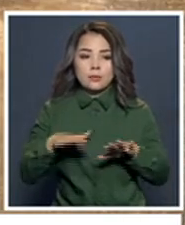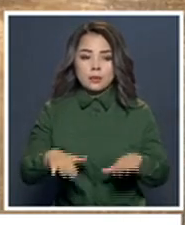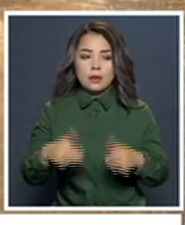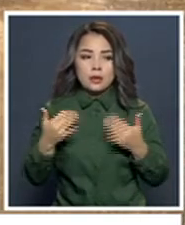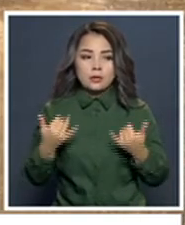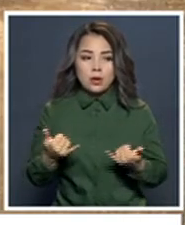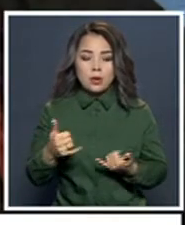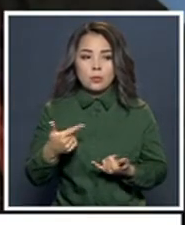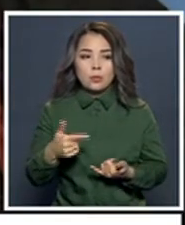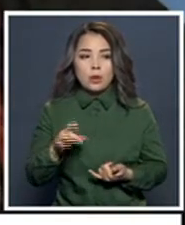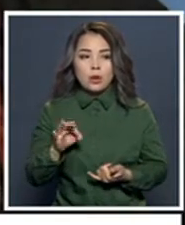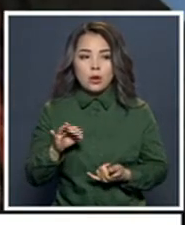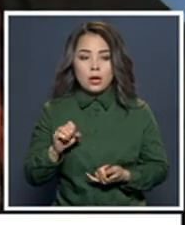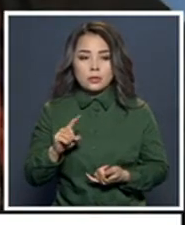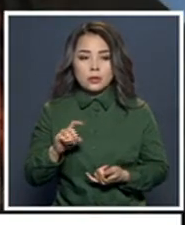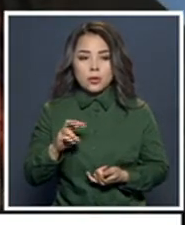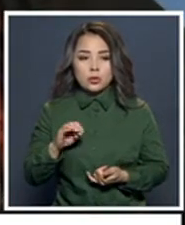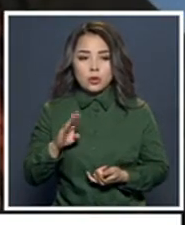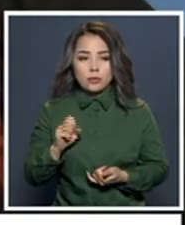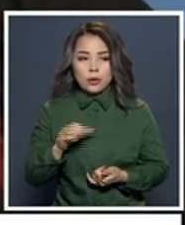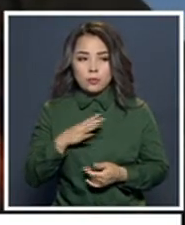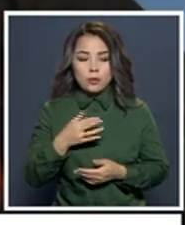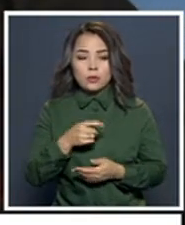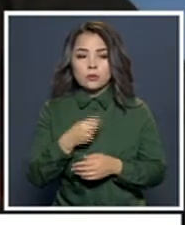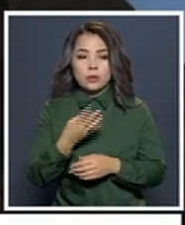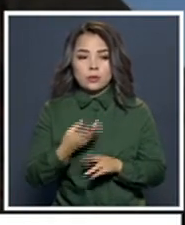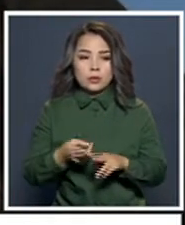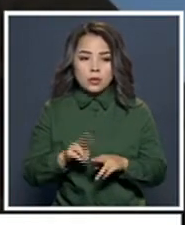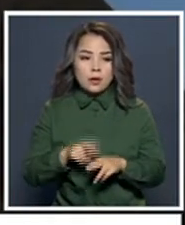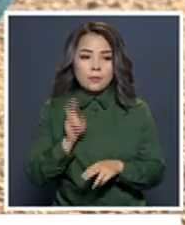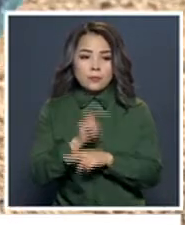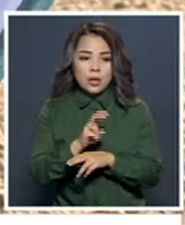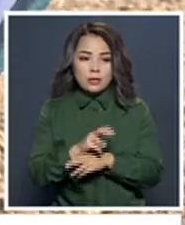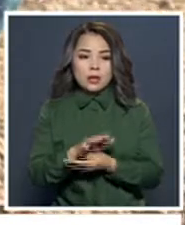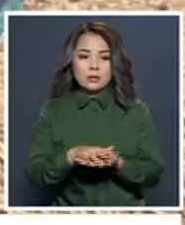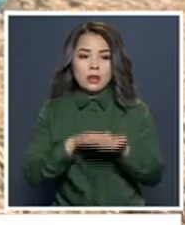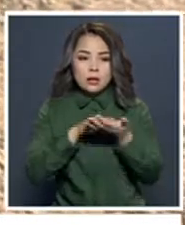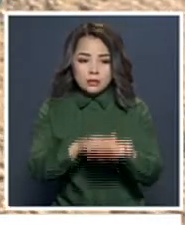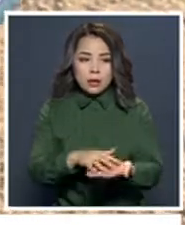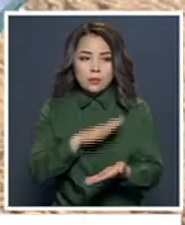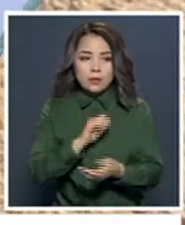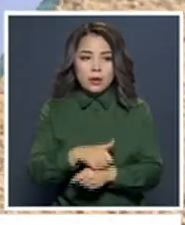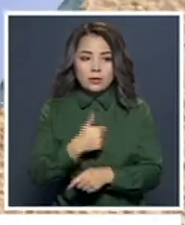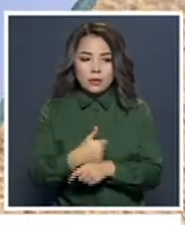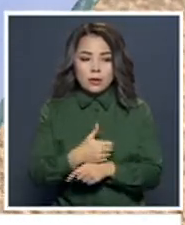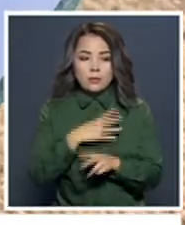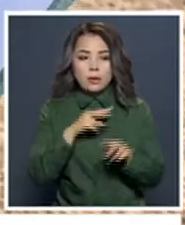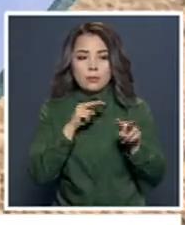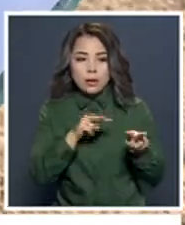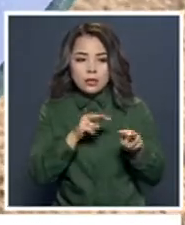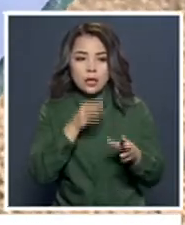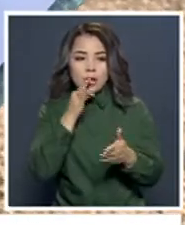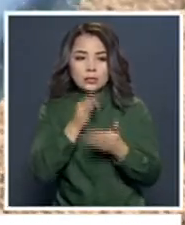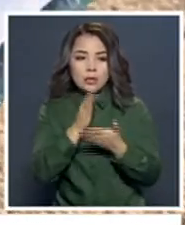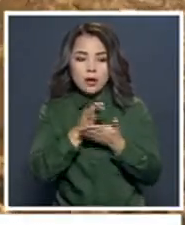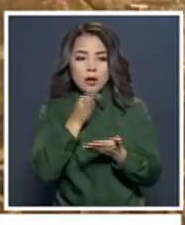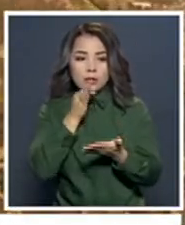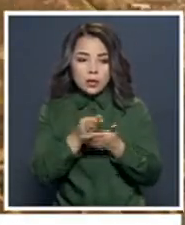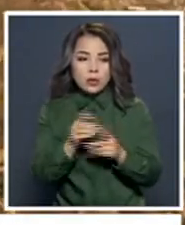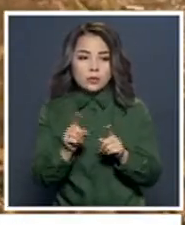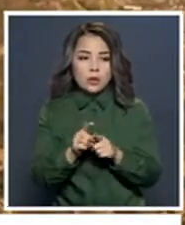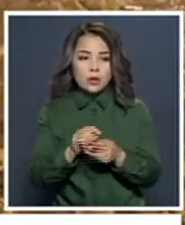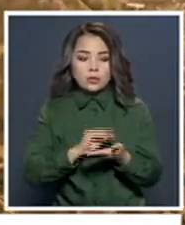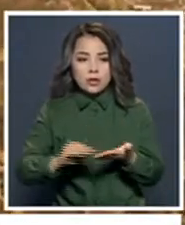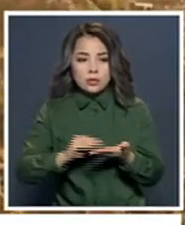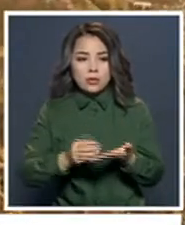Гүлбақыт Оразымбетова. Бұған дейін бірнеше рет әкімдікке барып арызданған. Ал жарты жыл бұрын бұл мәселе әкімнің бақылауында деген жазбаша жауап алған.